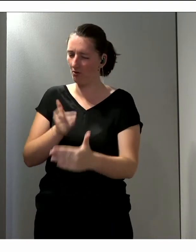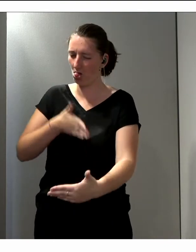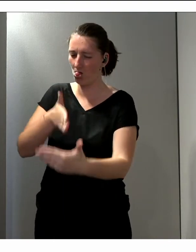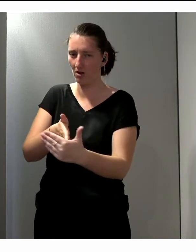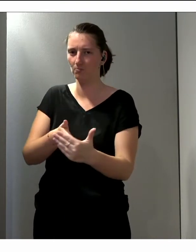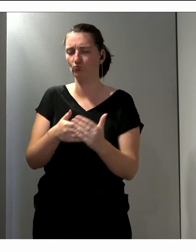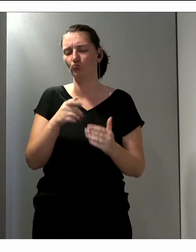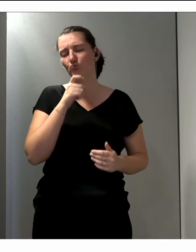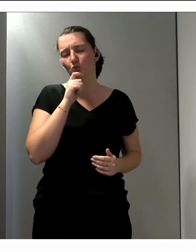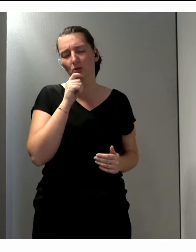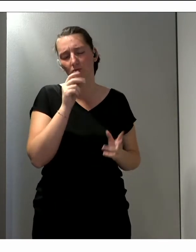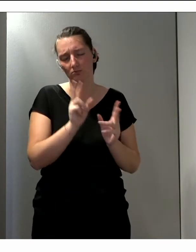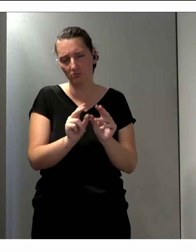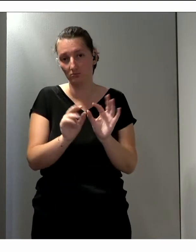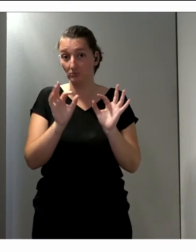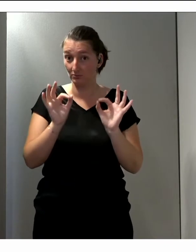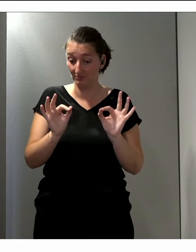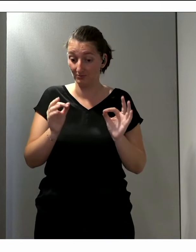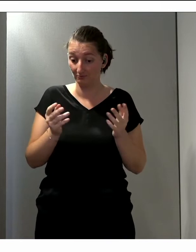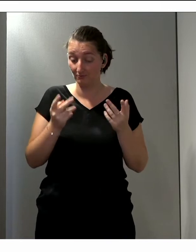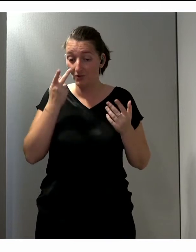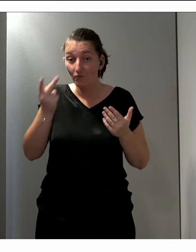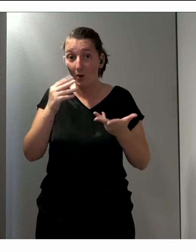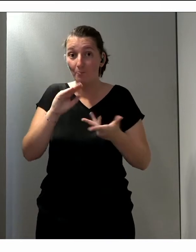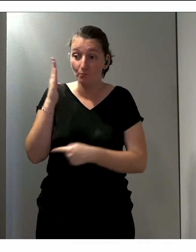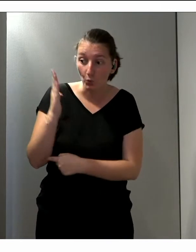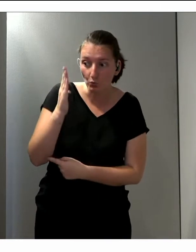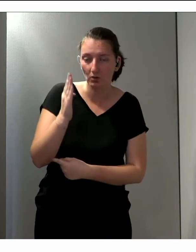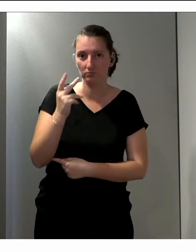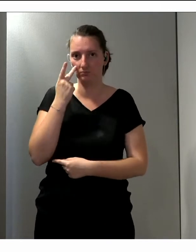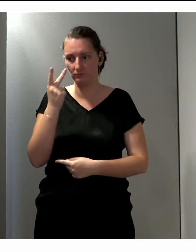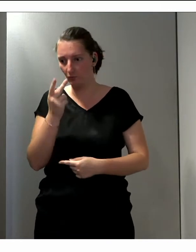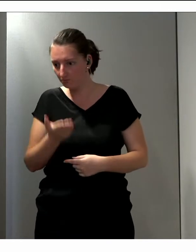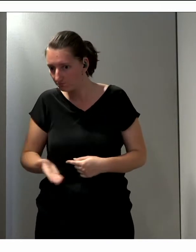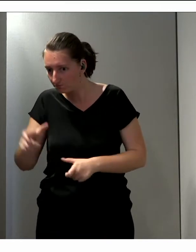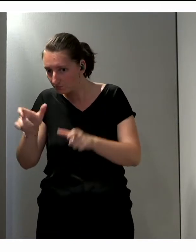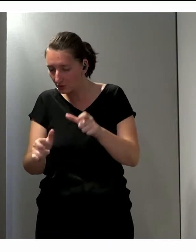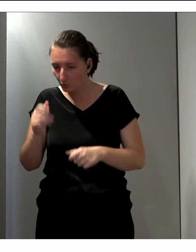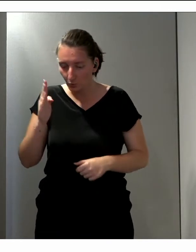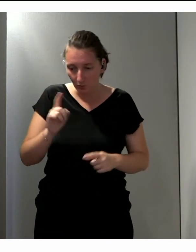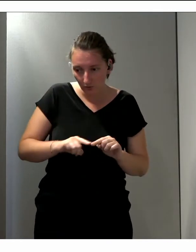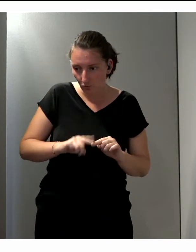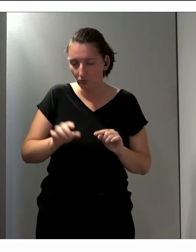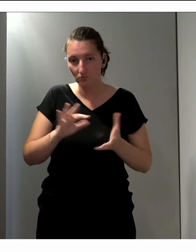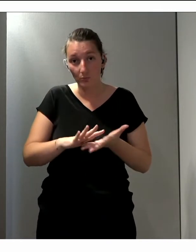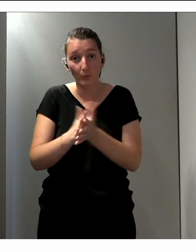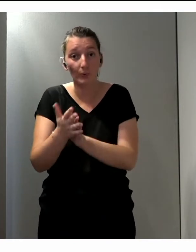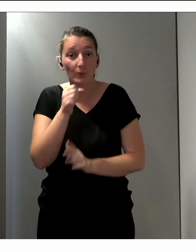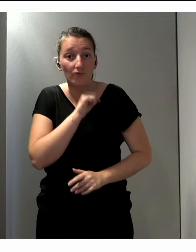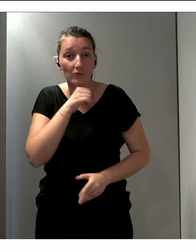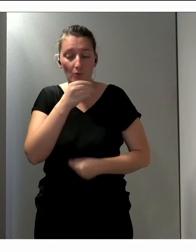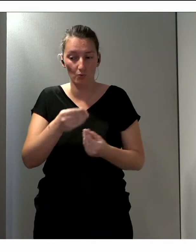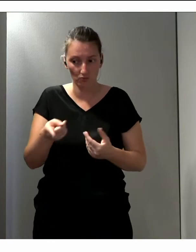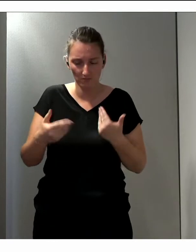fait qu'effectivement, au regard du besoin, le nombre d'associations et de personnel intervenant auprès des personnes détenues vieillissantes ou